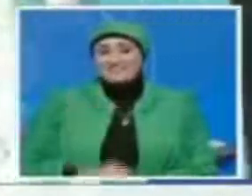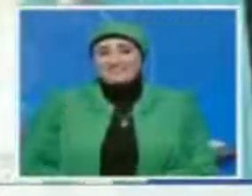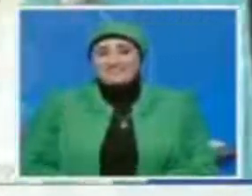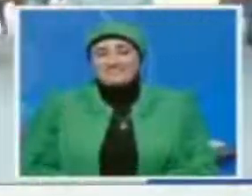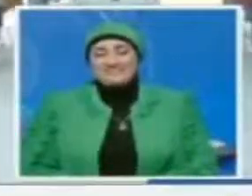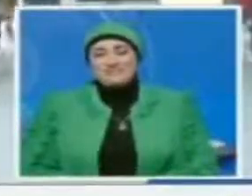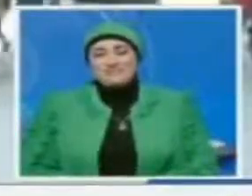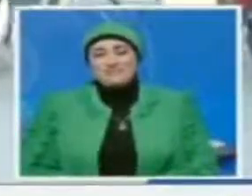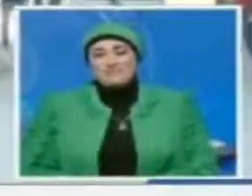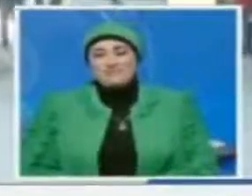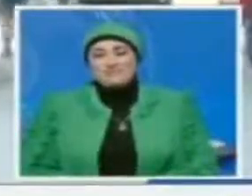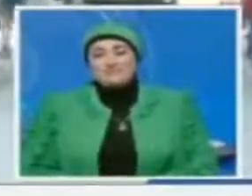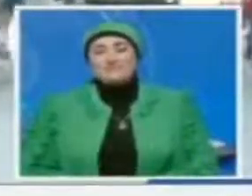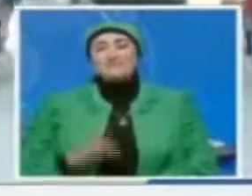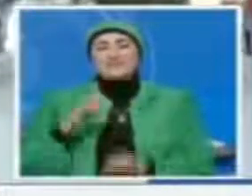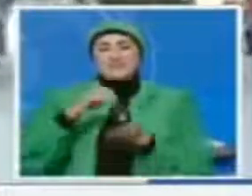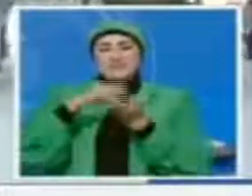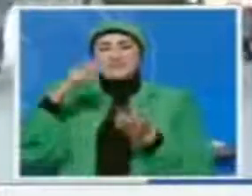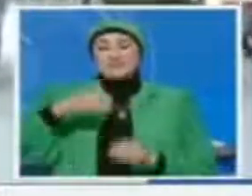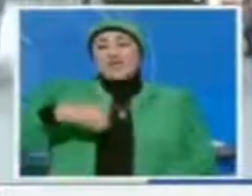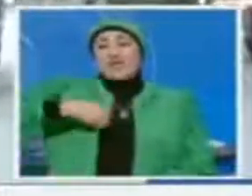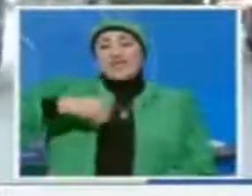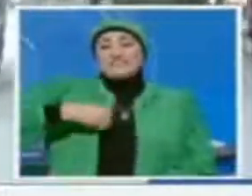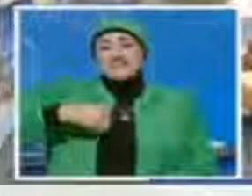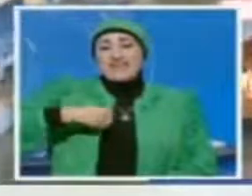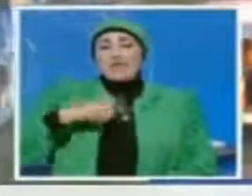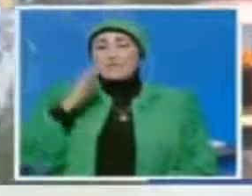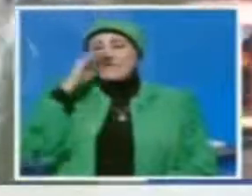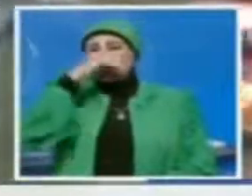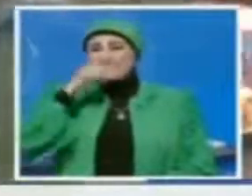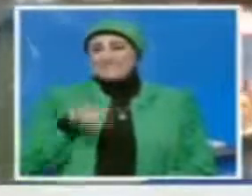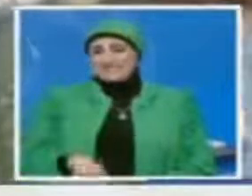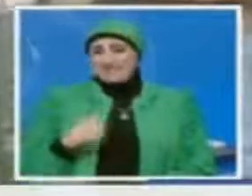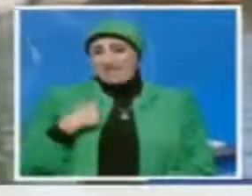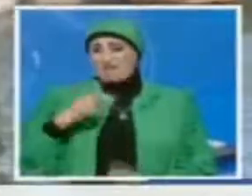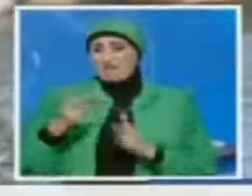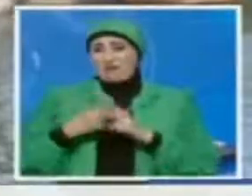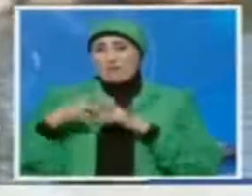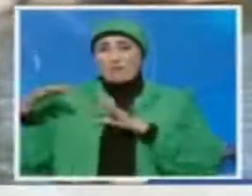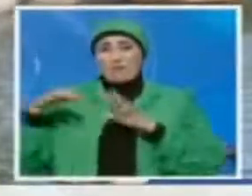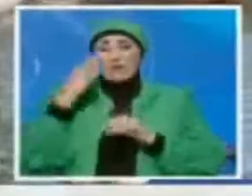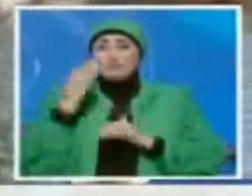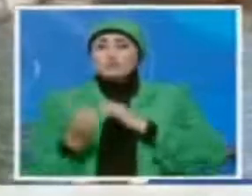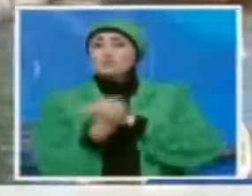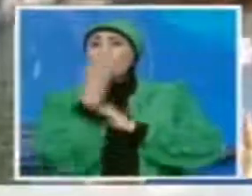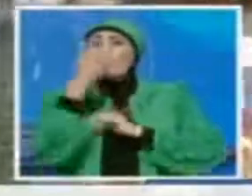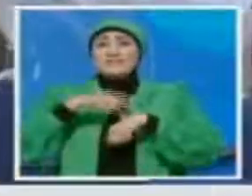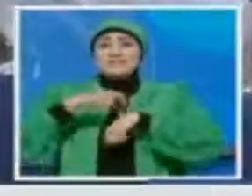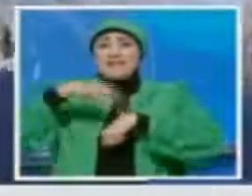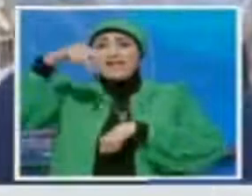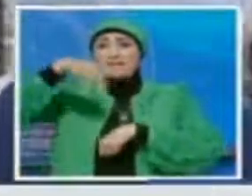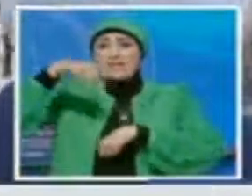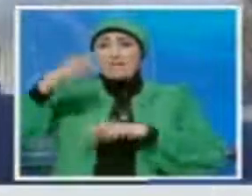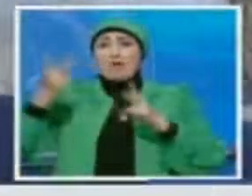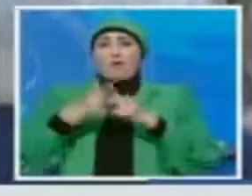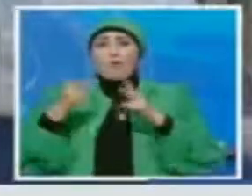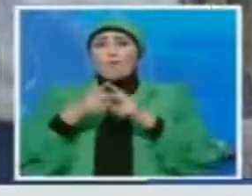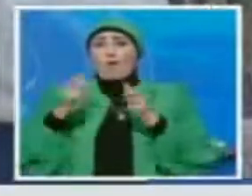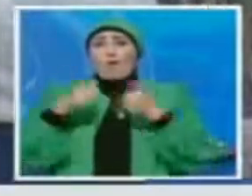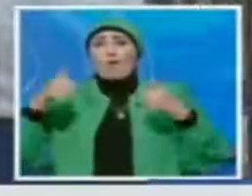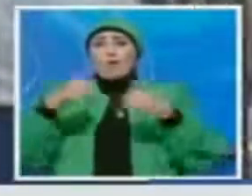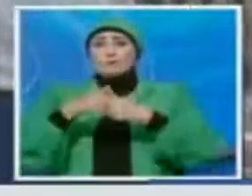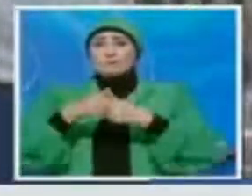مهزة. منذ أن فتحت حديقة الحيوان بالجيزة أبوابها للجمهور الساعة 8 صباحا توافدت الأسر